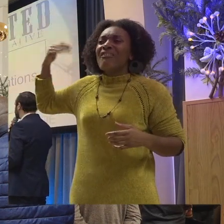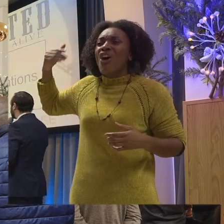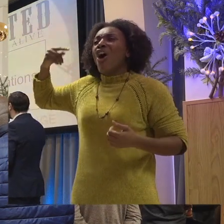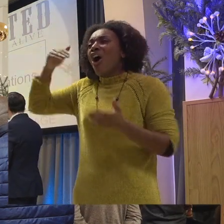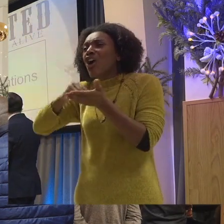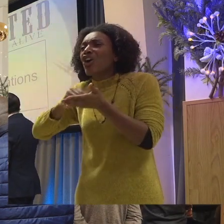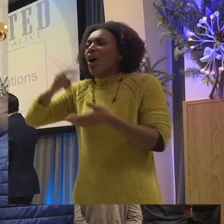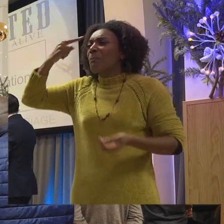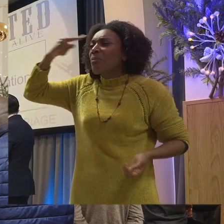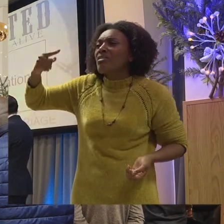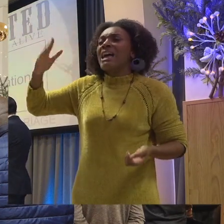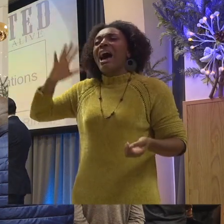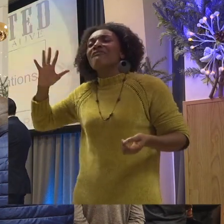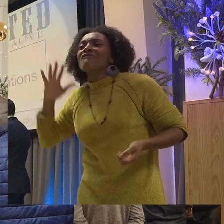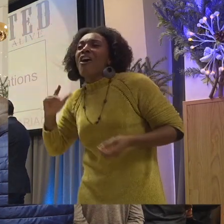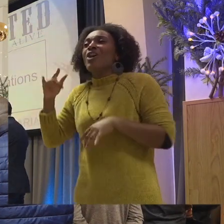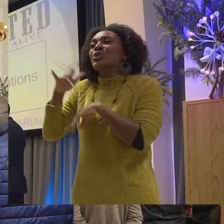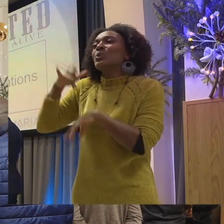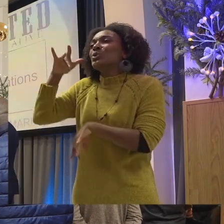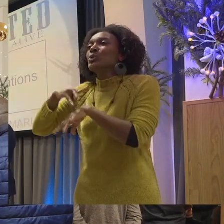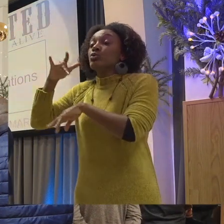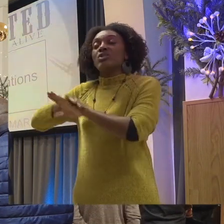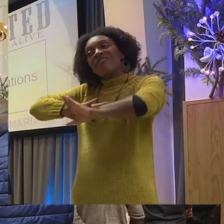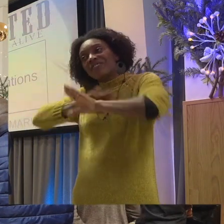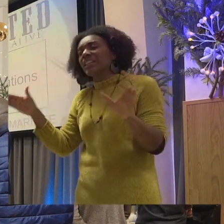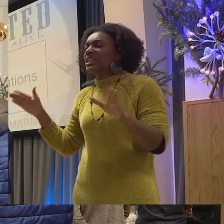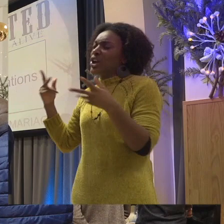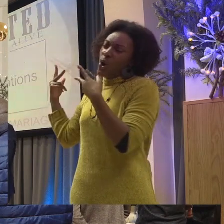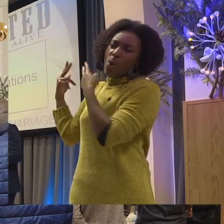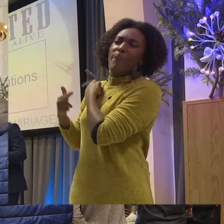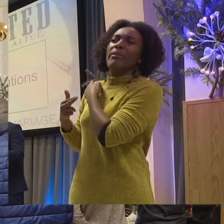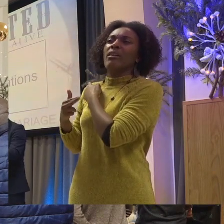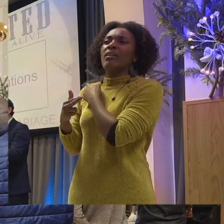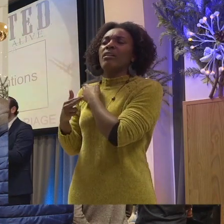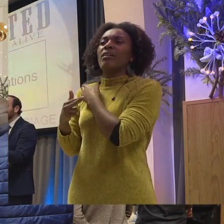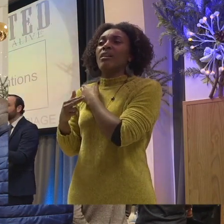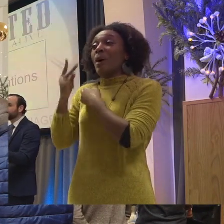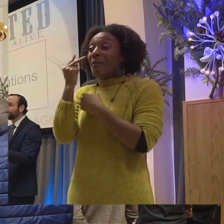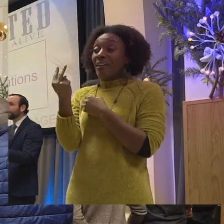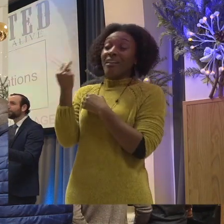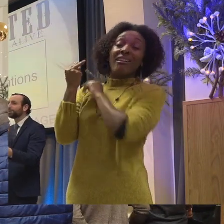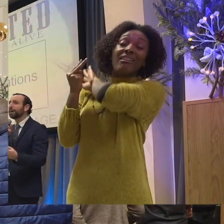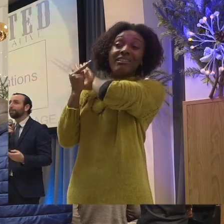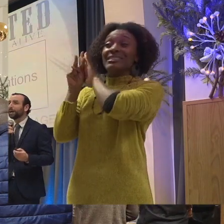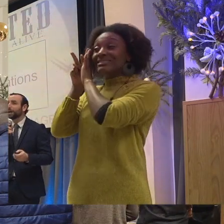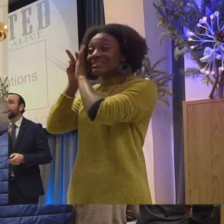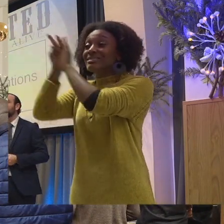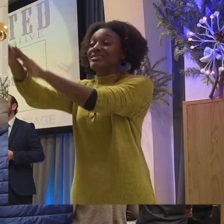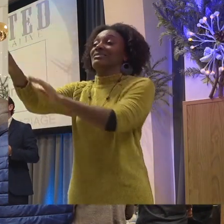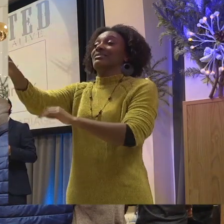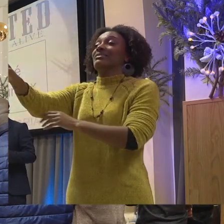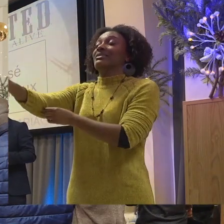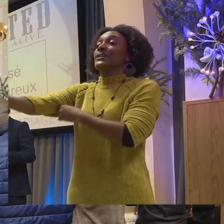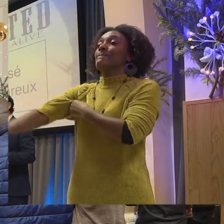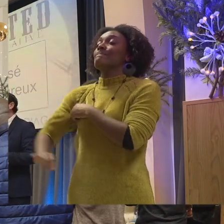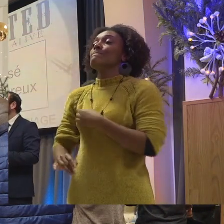et de mes sœurs, je te prie, afin qu'elles soient coupées, Seigneur Jésus, qu'il n'y ait aucun contact, Seigneur, avec le passé, alléluia. Je te prie pour cela, Père.